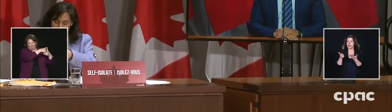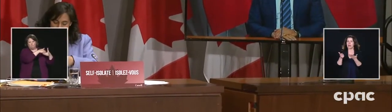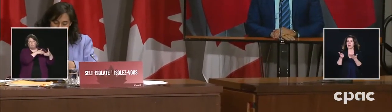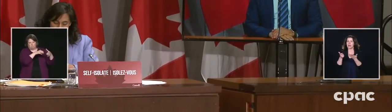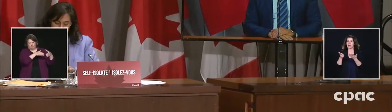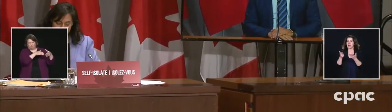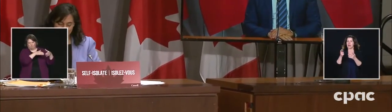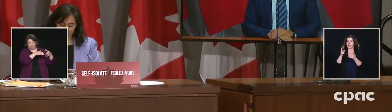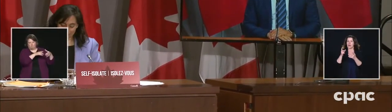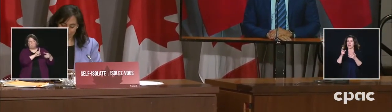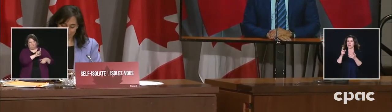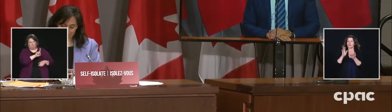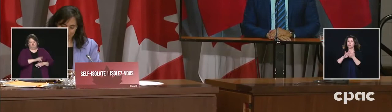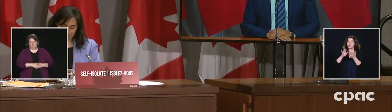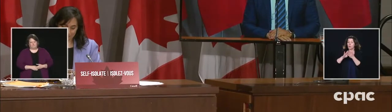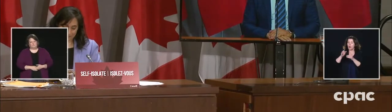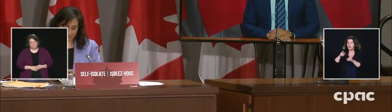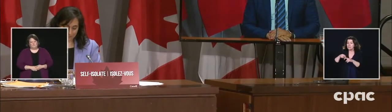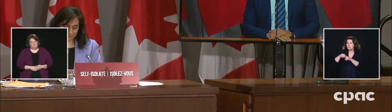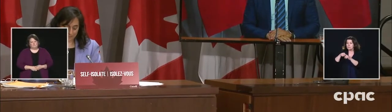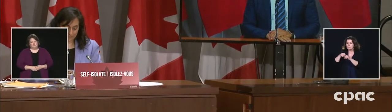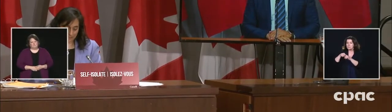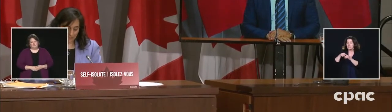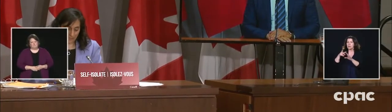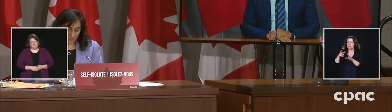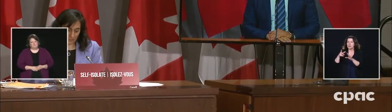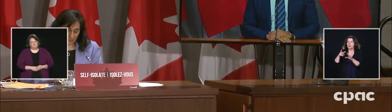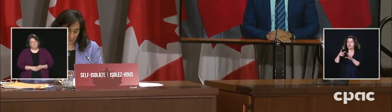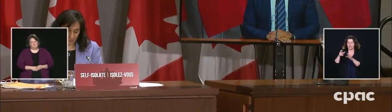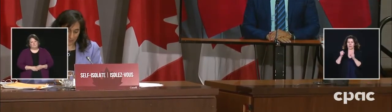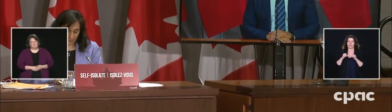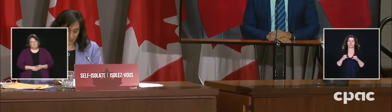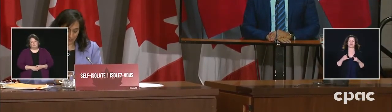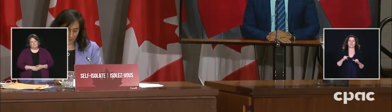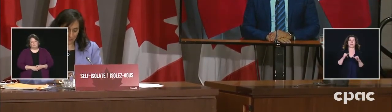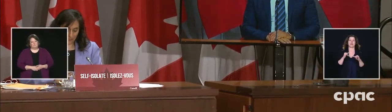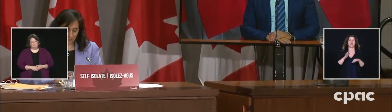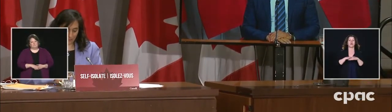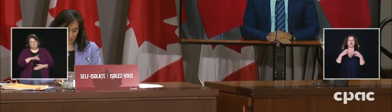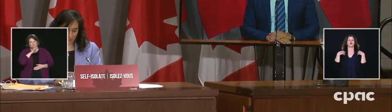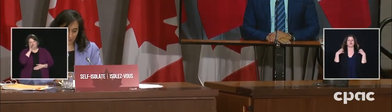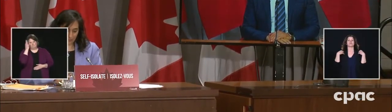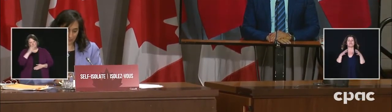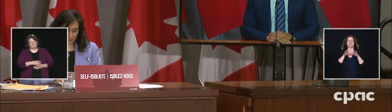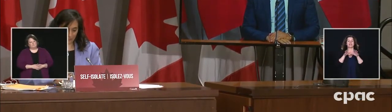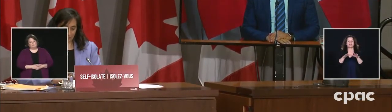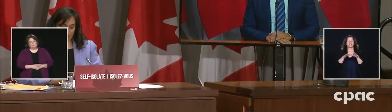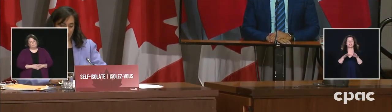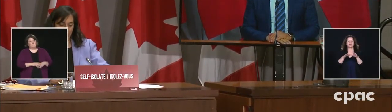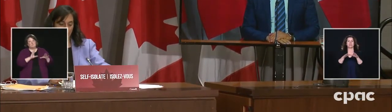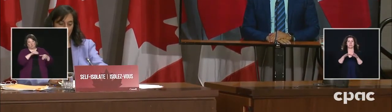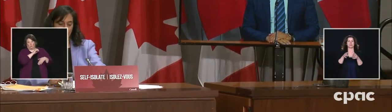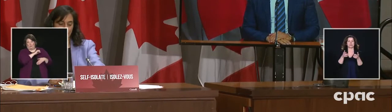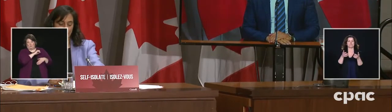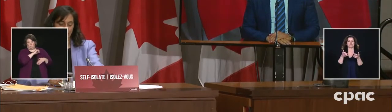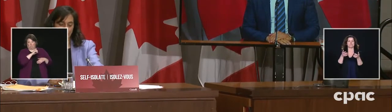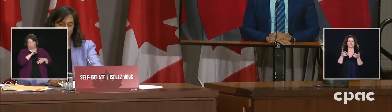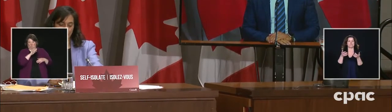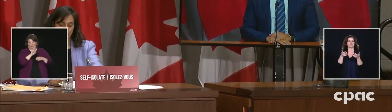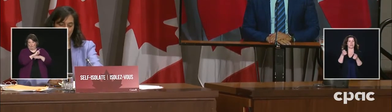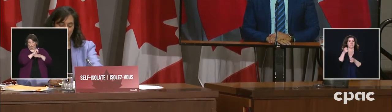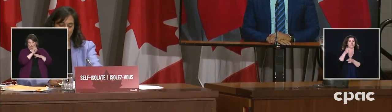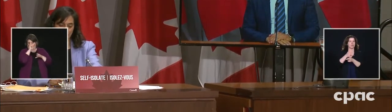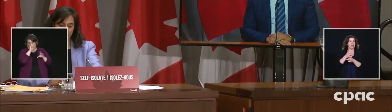Et bon, donc, sur le conseil sur la stratégie industrielle, et c'est pour vous informer sur l'avenir. Il n'y a